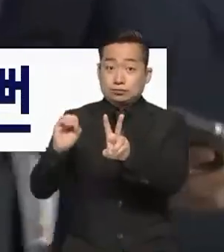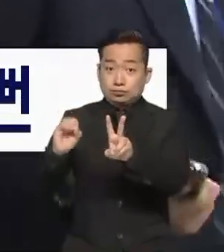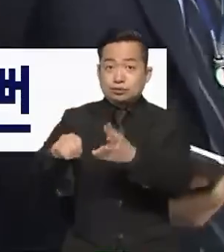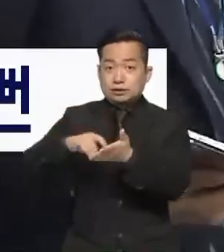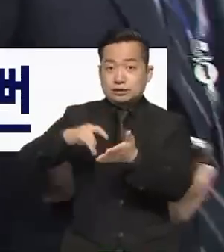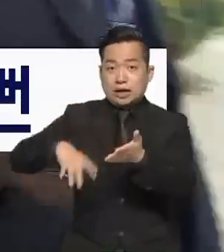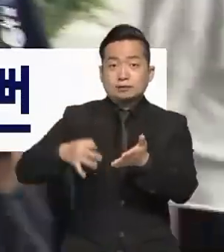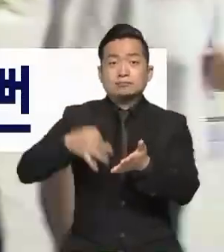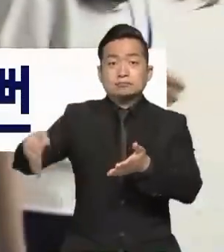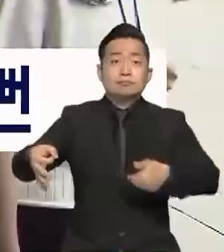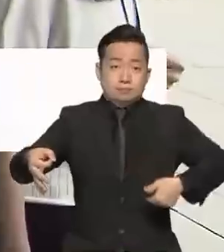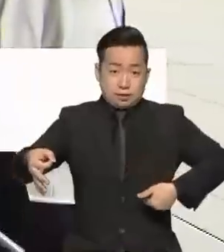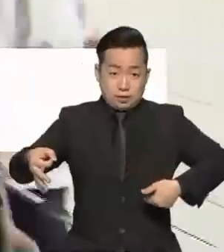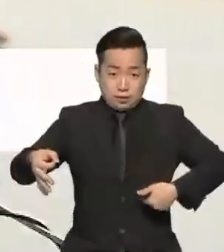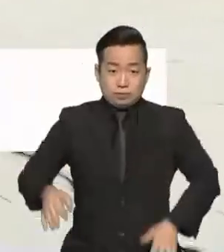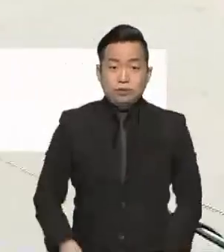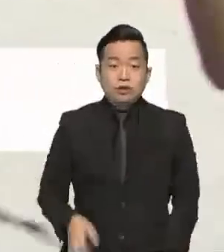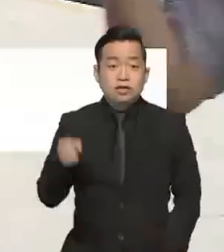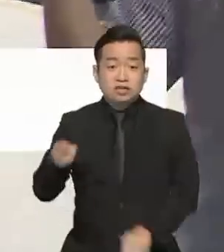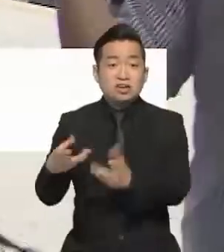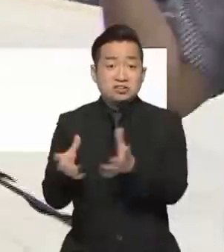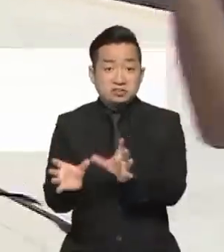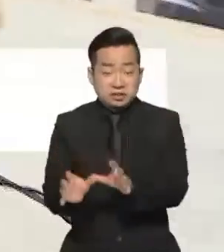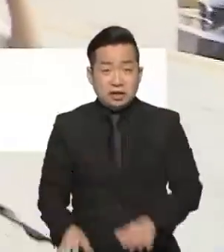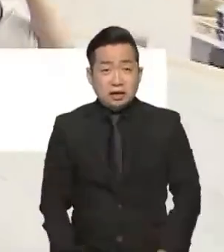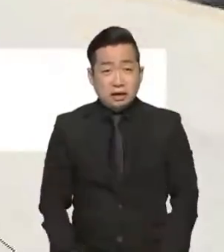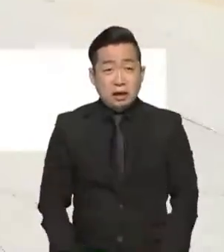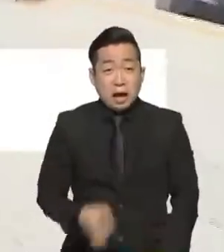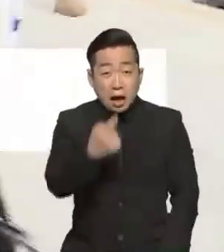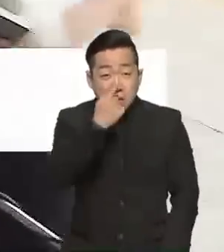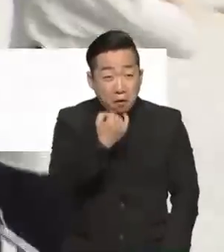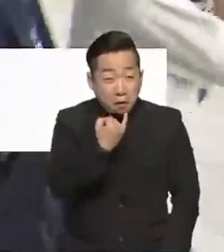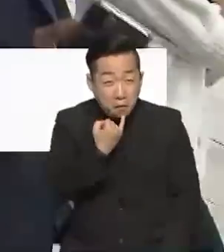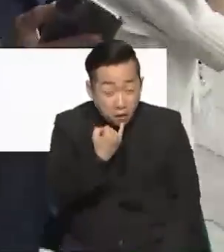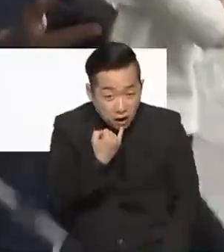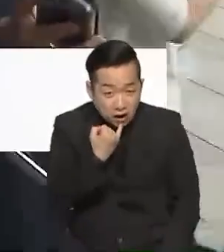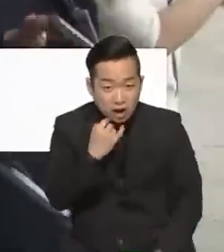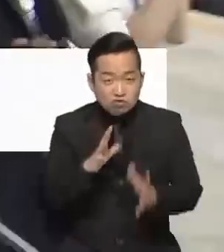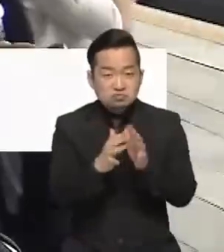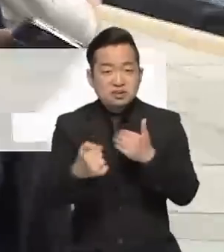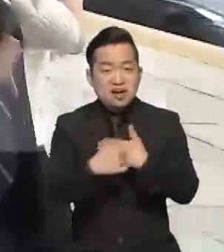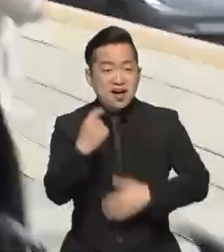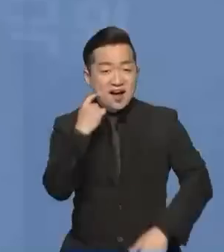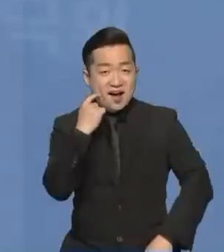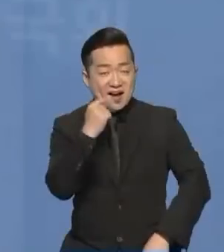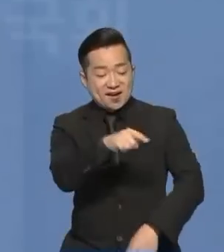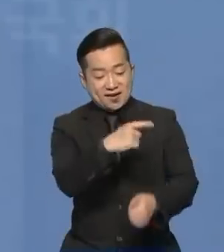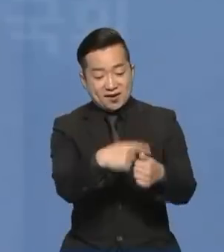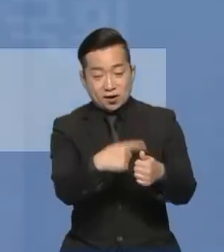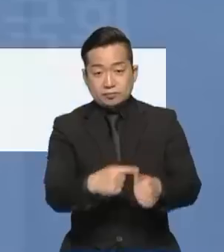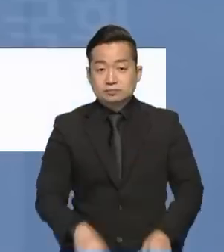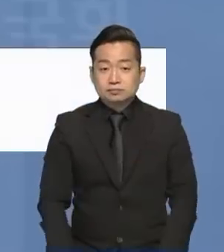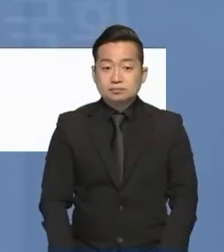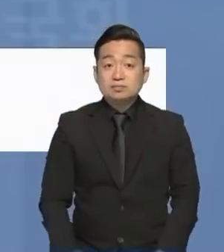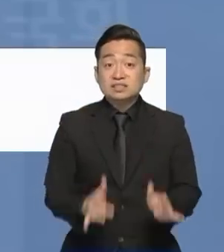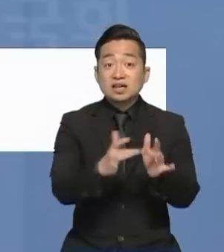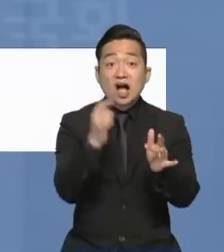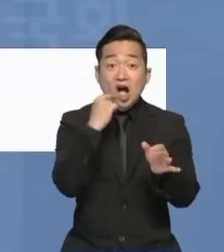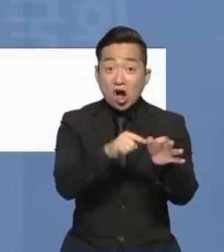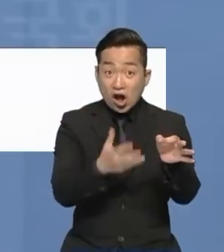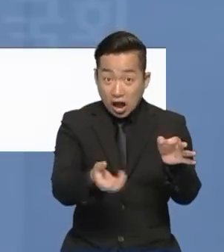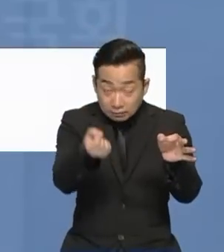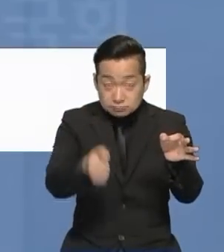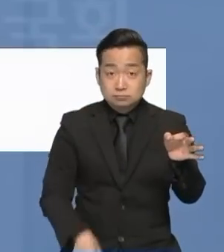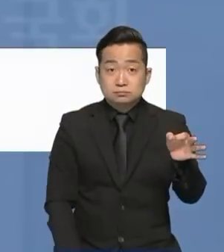세금으로 내야 했습니다. 여당은 내로남불, 대국민 쇼라며 김 의원을 비판했습니다. 코인을 보유하면서